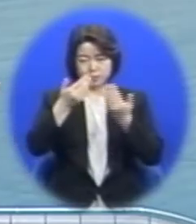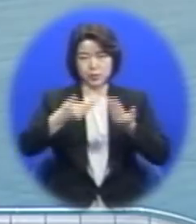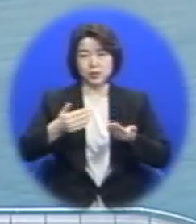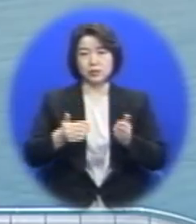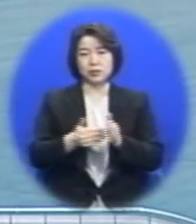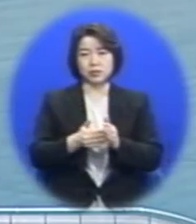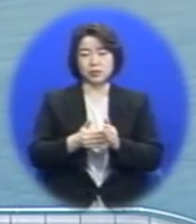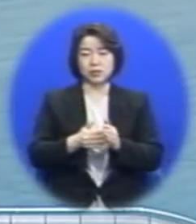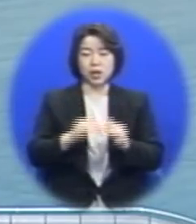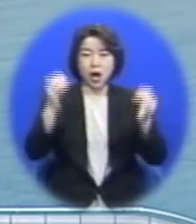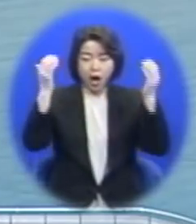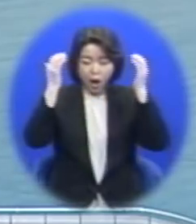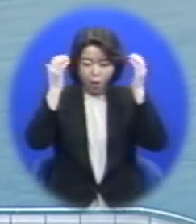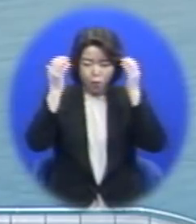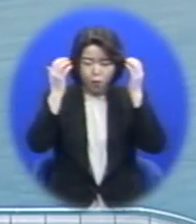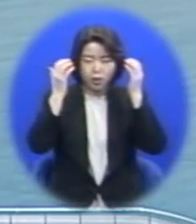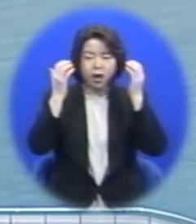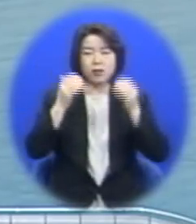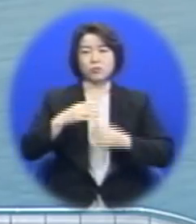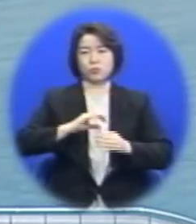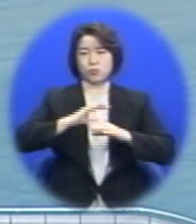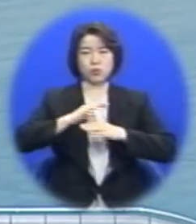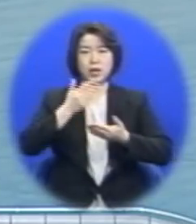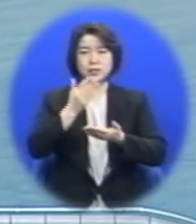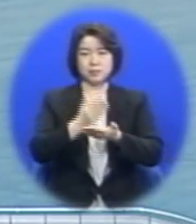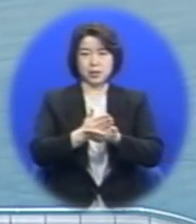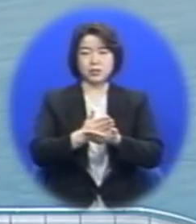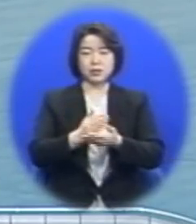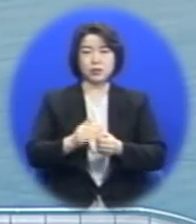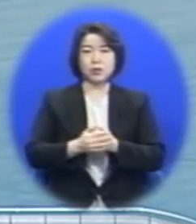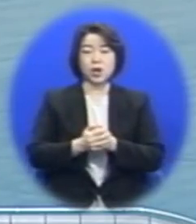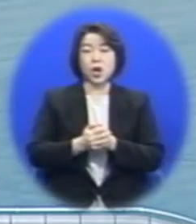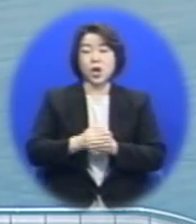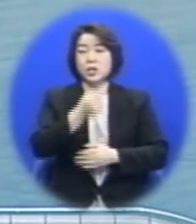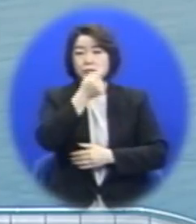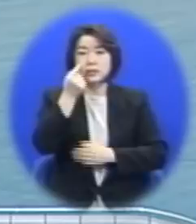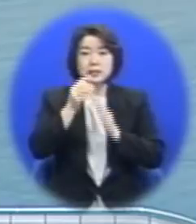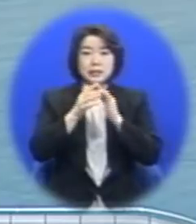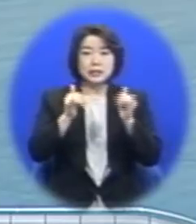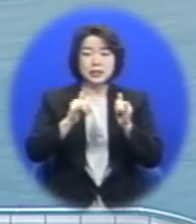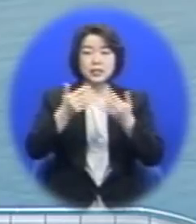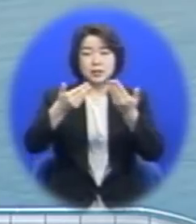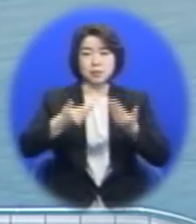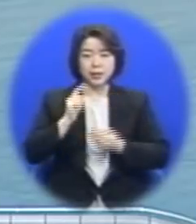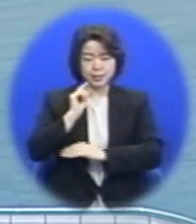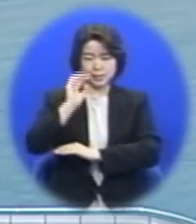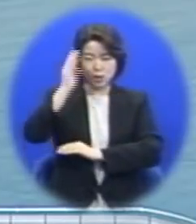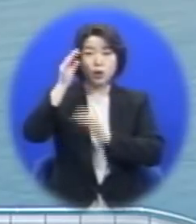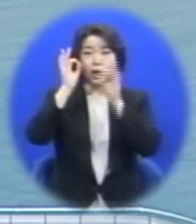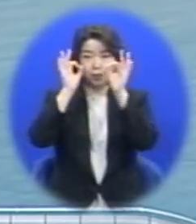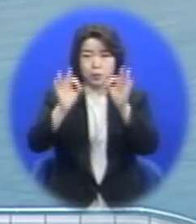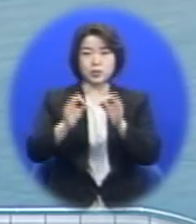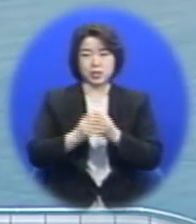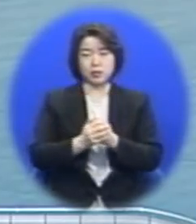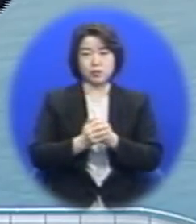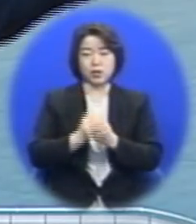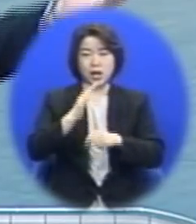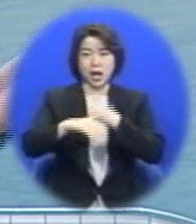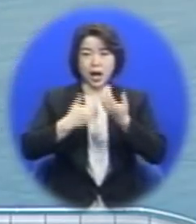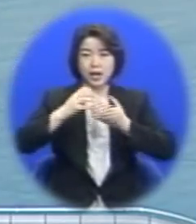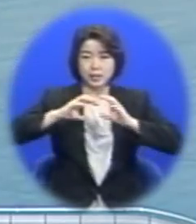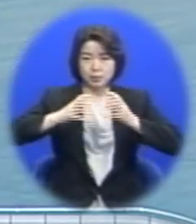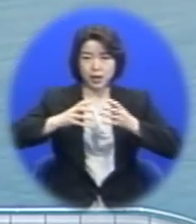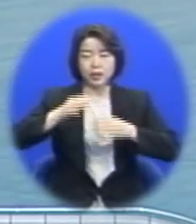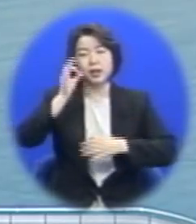받았습니다. 고난을 두려워하지 않아야 됩니다. 증인이 받을 영광을 보아야 하고 하나님의 나라를